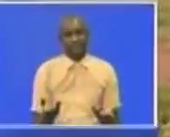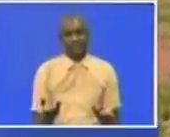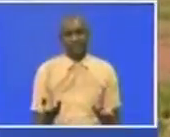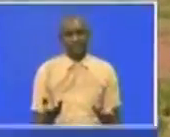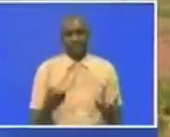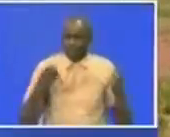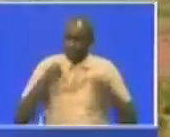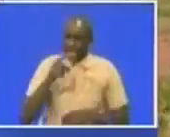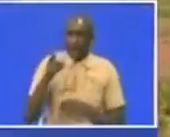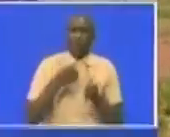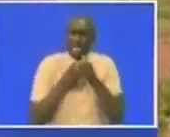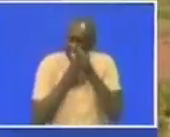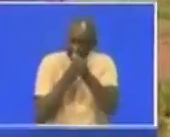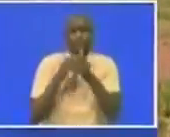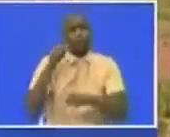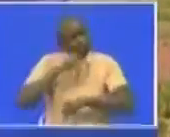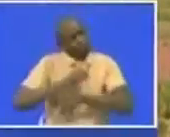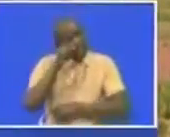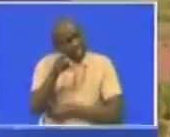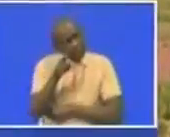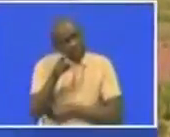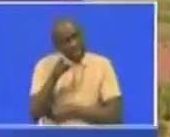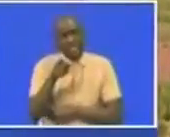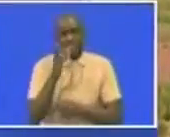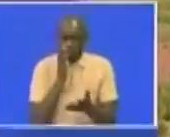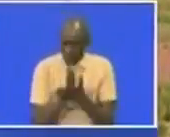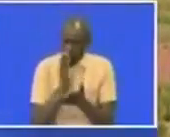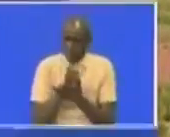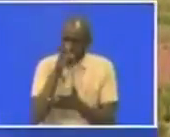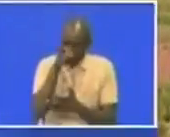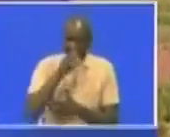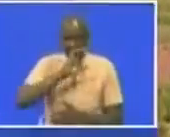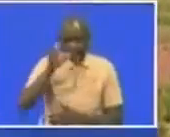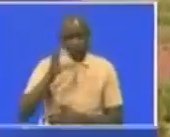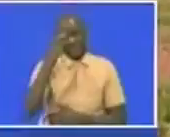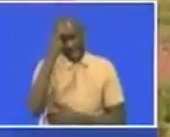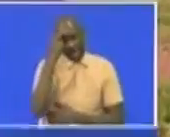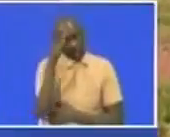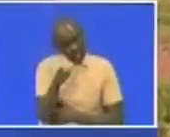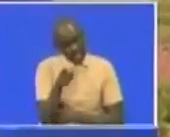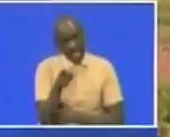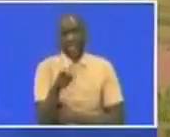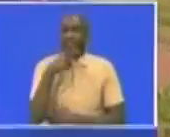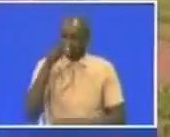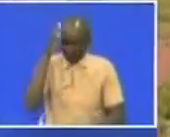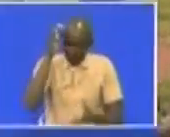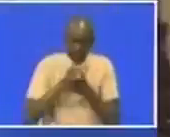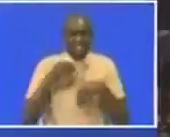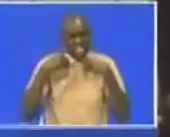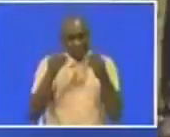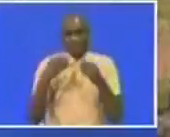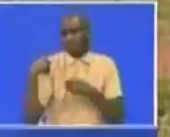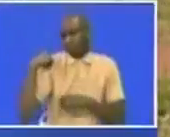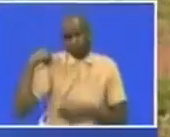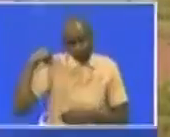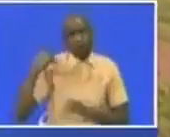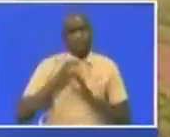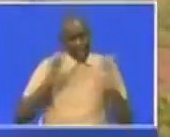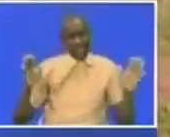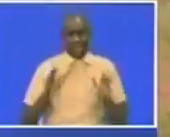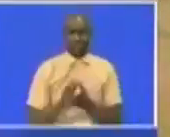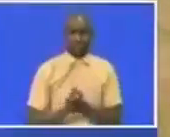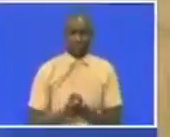Sishaka ndiposa uongozi wa shule ya Isinon katikati ya nyika za kaunti ya Narok ukamuamini na kumpa madaraka hata ya